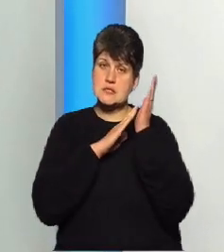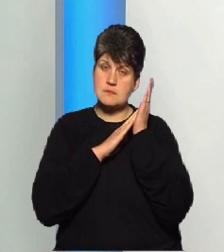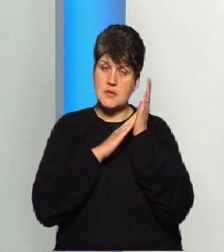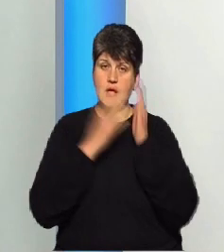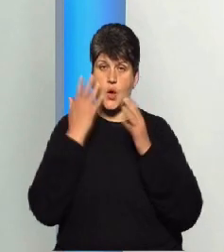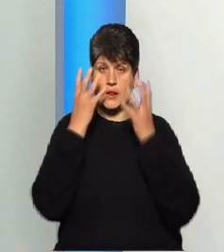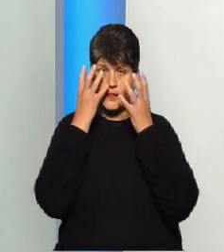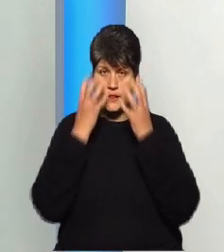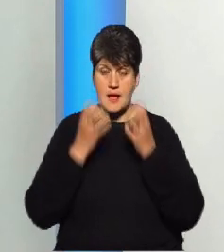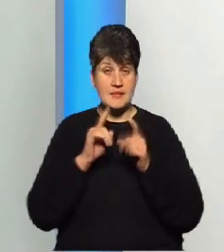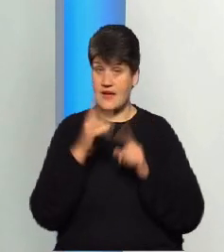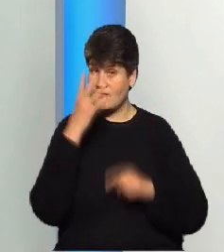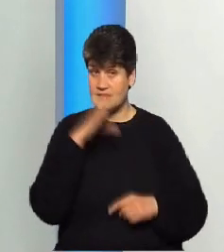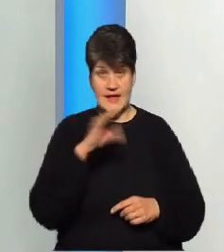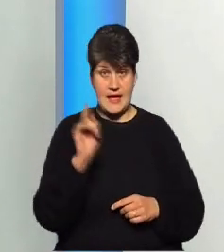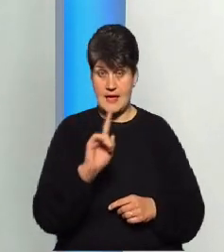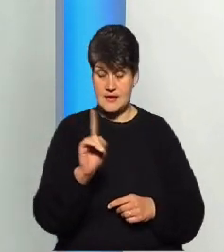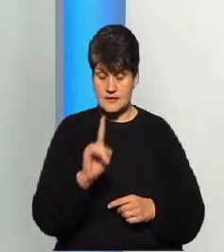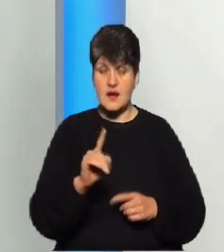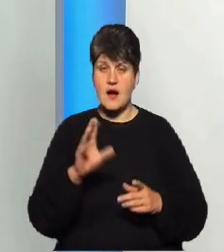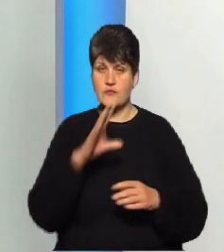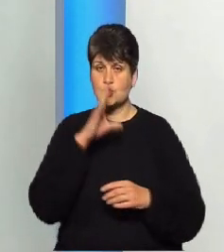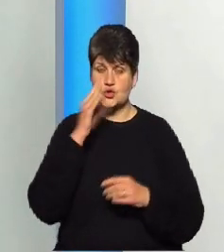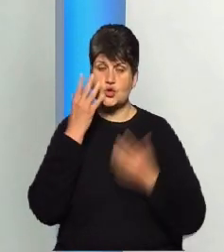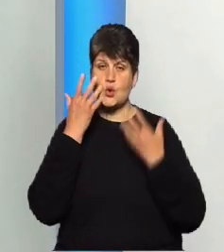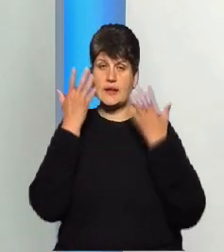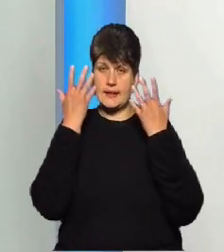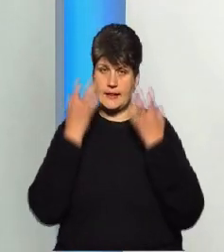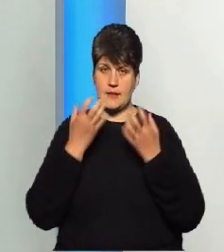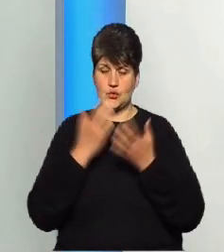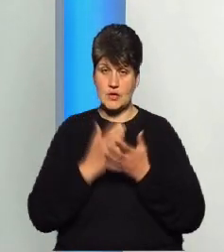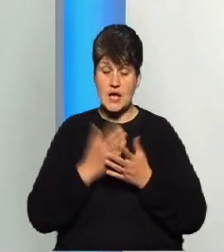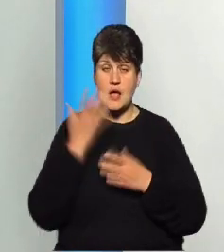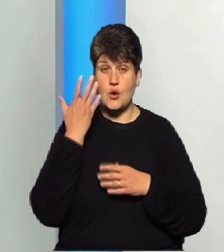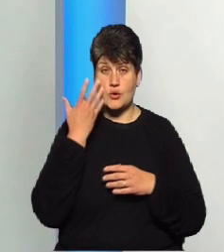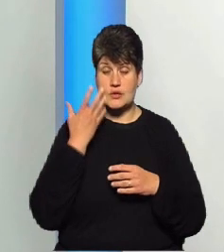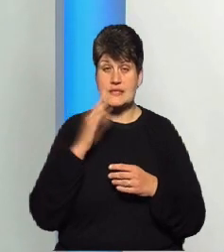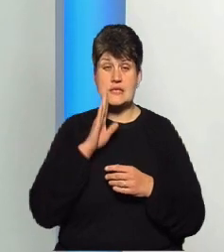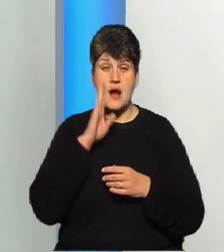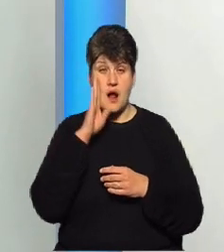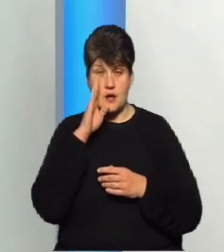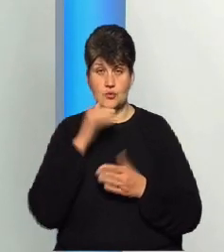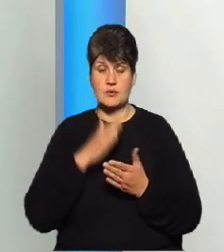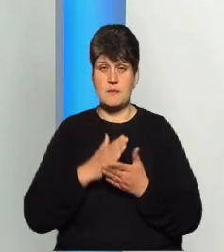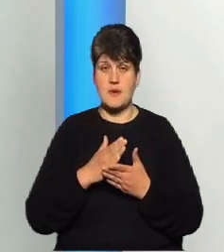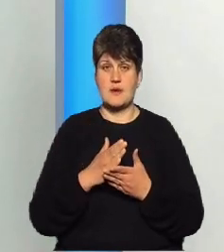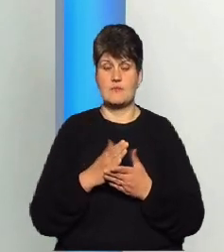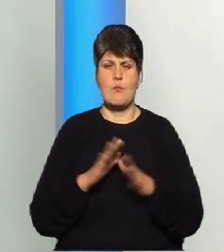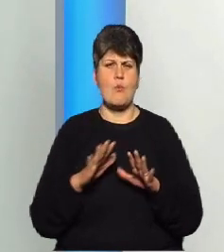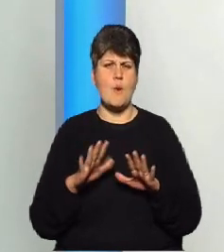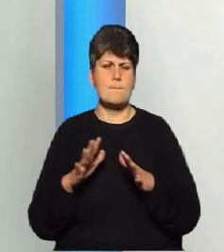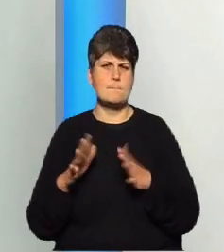коли людина спить, а, власне, вночі, коли є темно. І коли навіть зранку ми маємо такі, знову ж таки, моменти, коли швидше